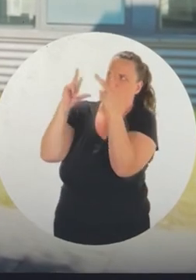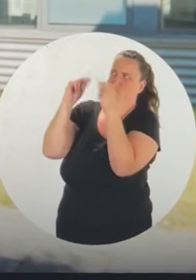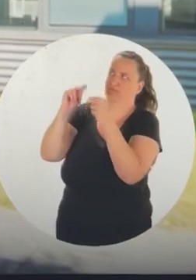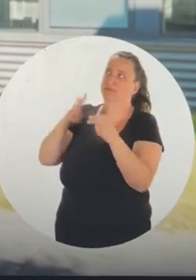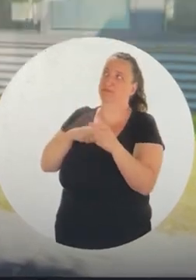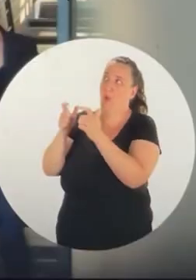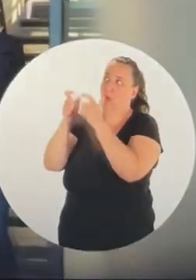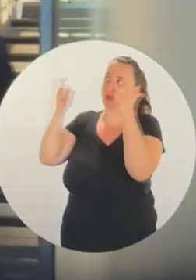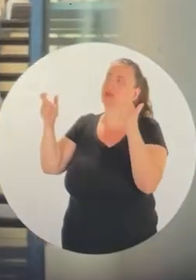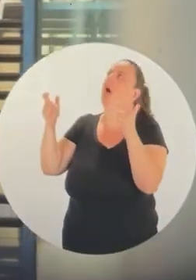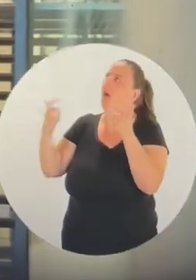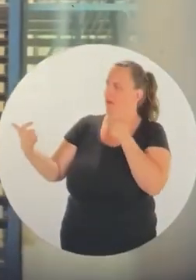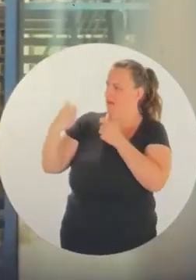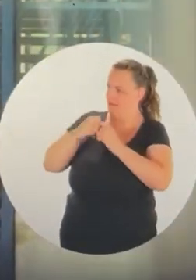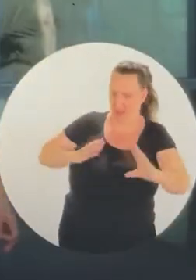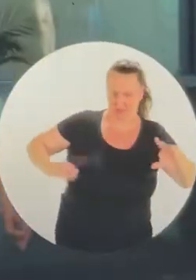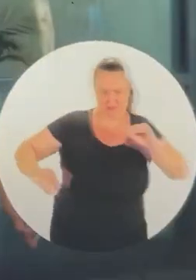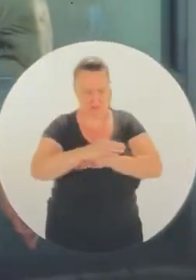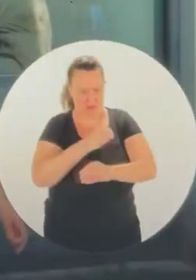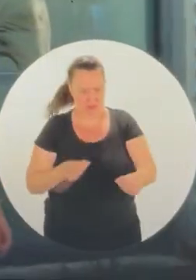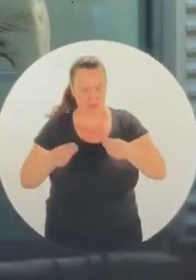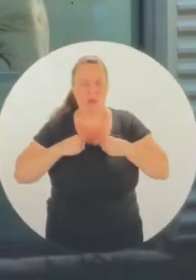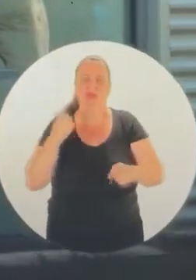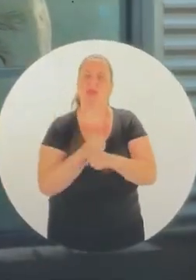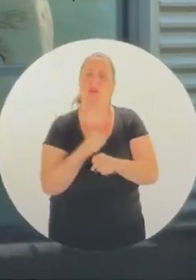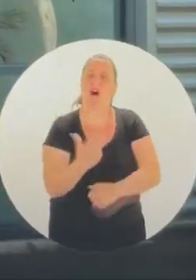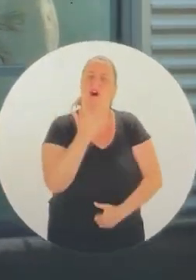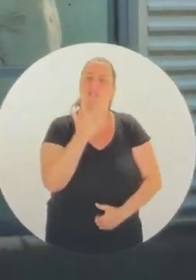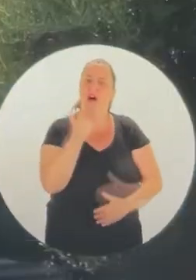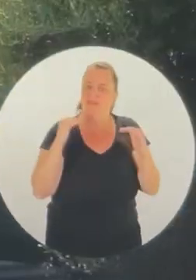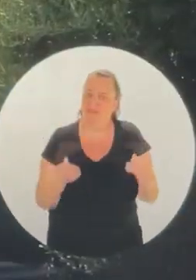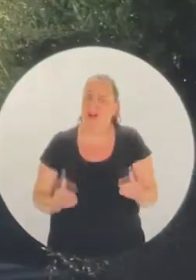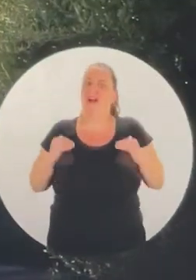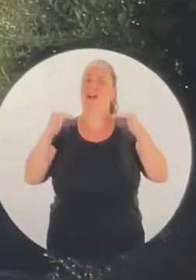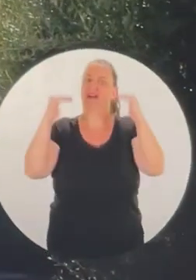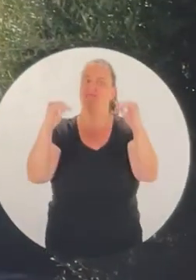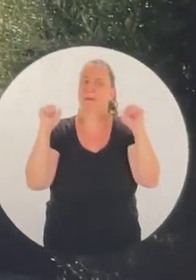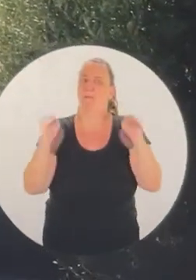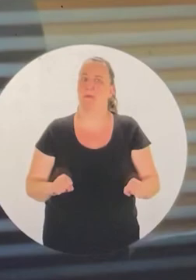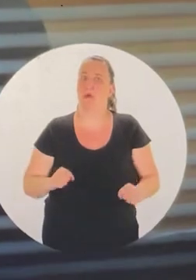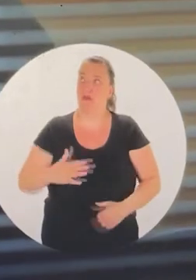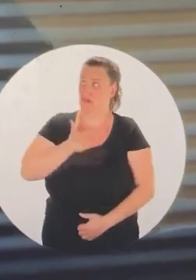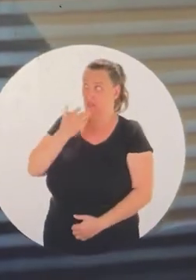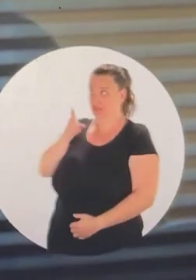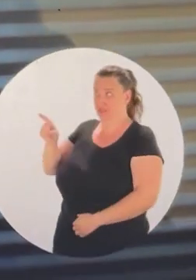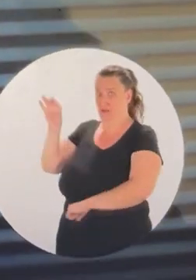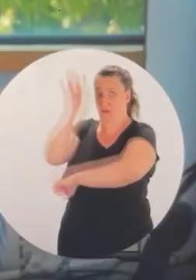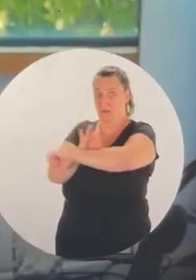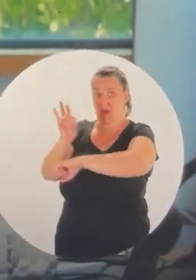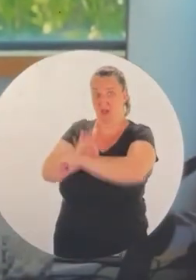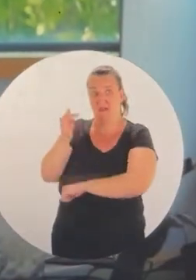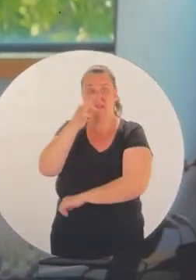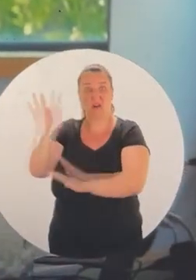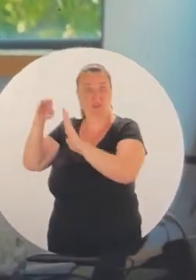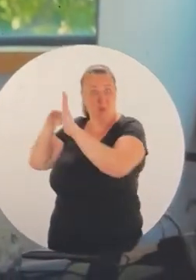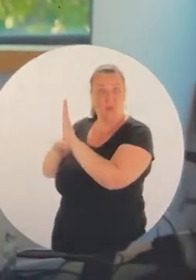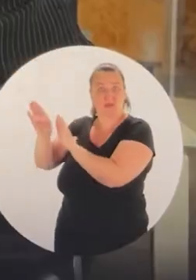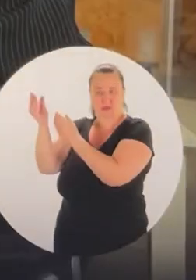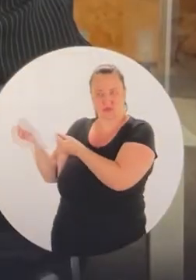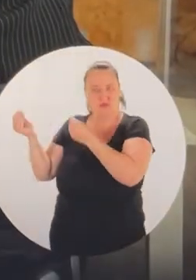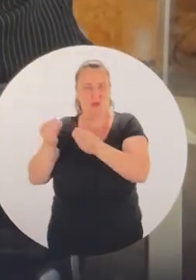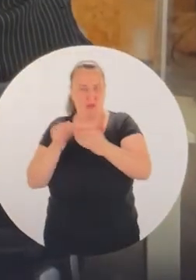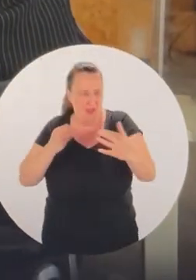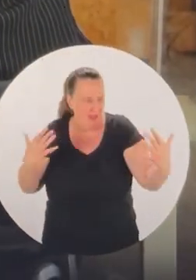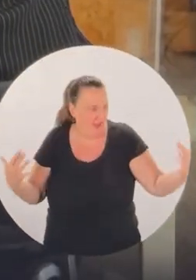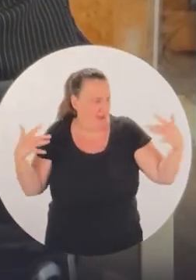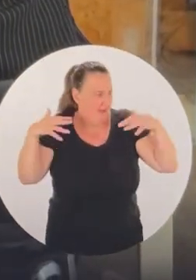mon entreprise et elle a mis en place des aménagements pour que je puisse travailler de manière beaucoup plus efficace. France Relance nous donne l'opportunité